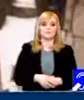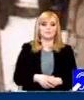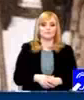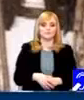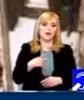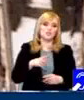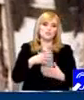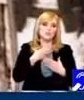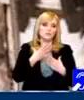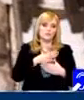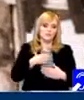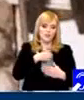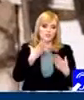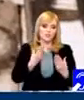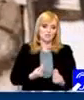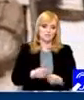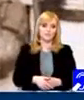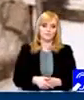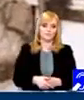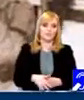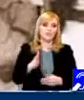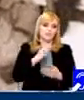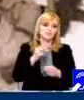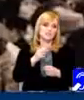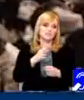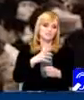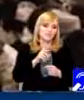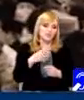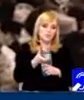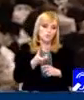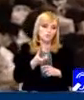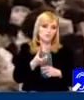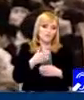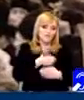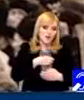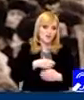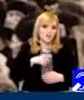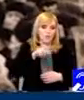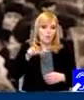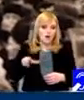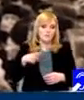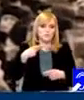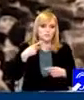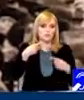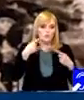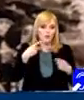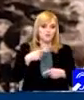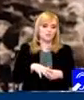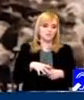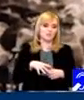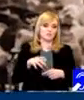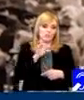ale centenarului. Este un lucru important ca oamenii să vorbească și din